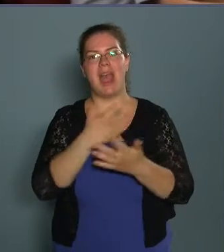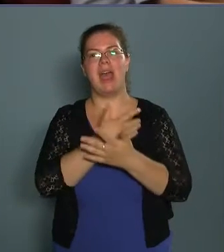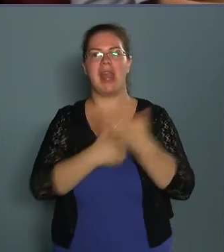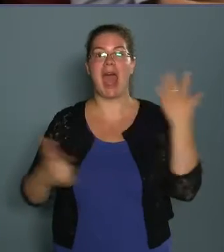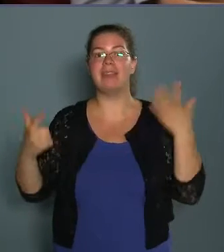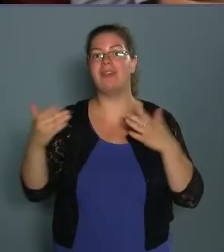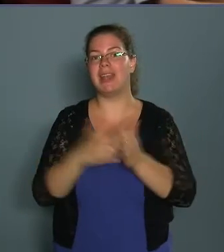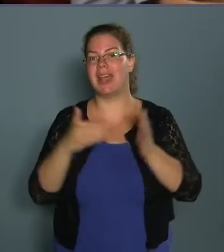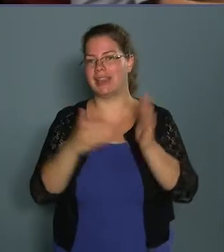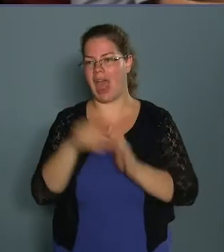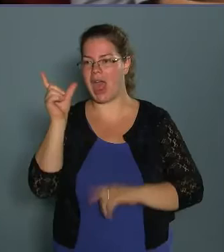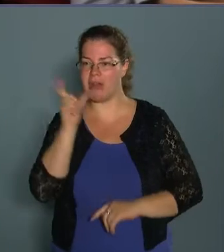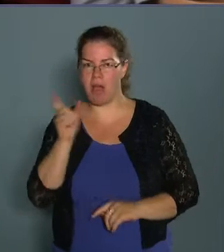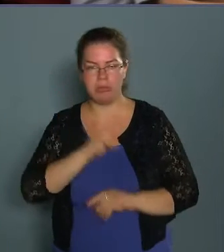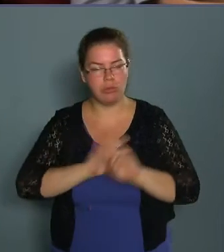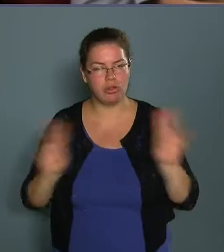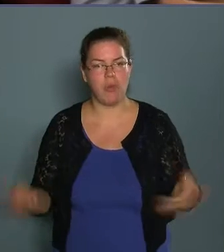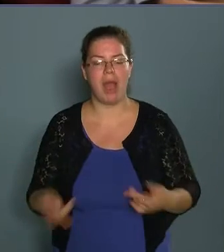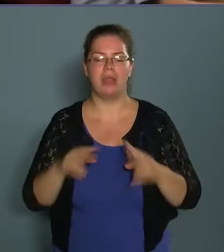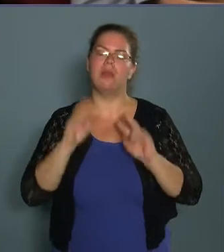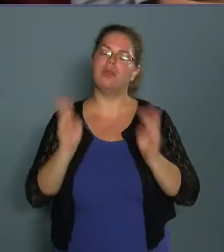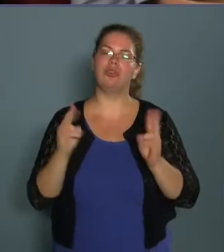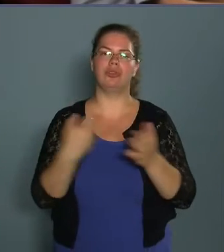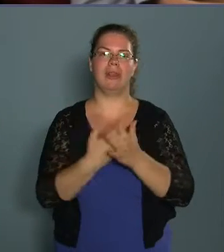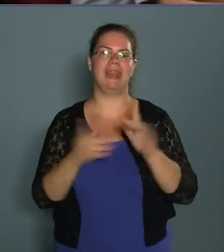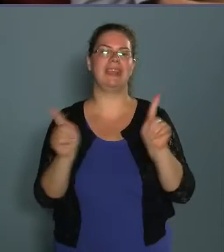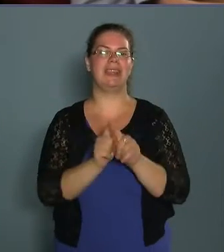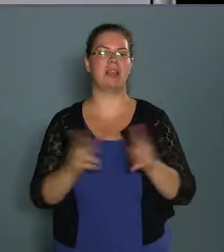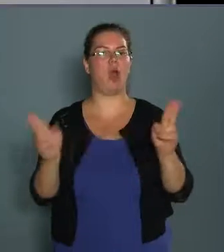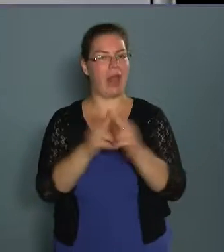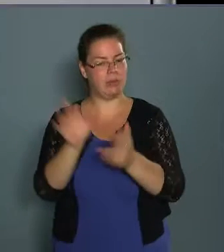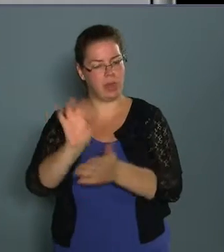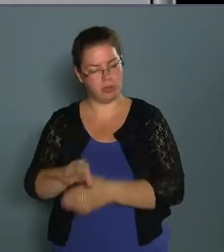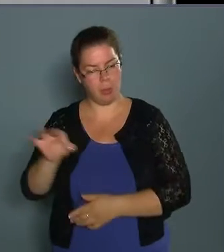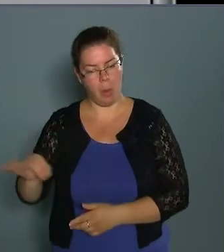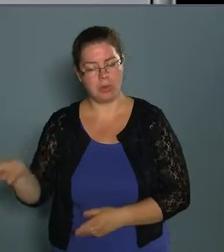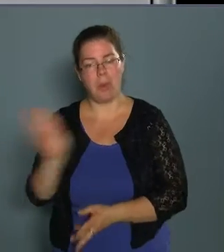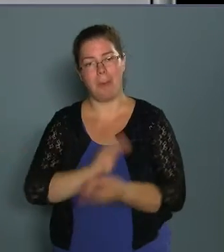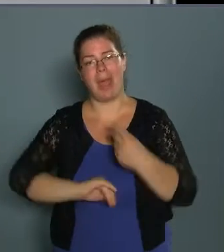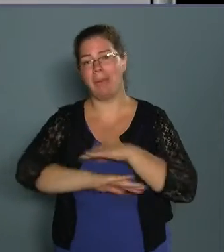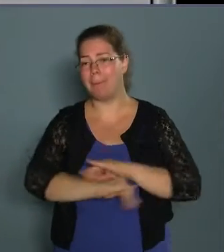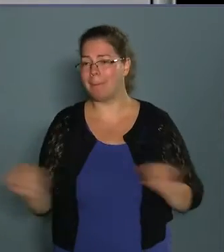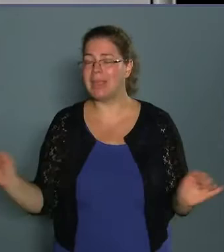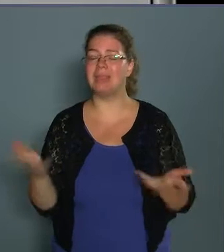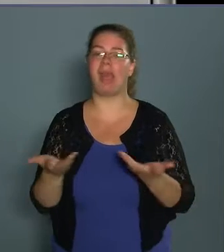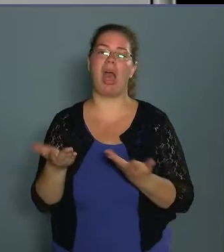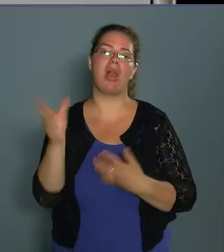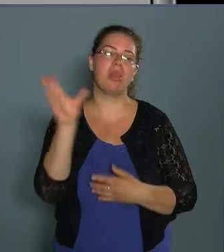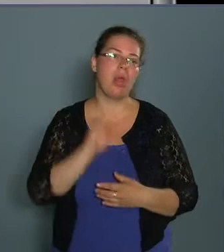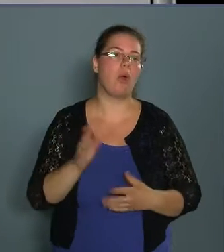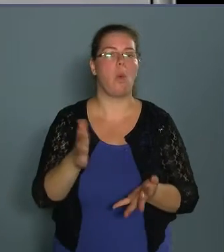lakossal bír, különösen fontos, hogy legyenek ilyen találkozási pontok, mert azért minden lakóhely